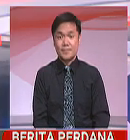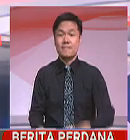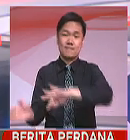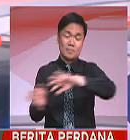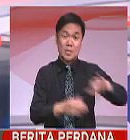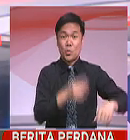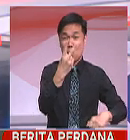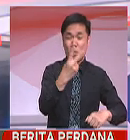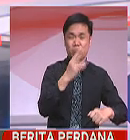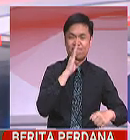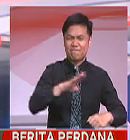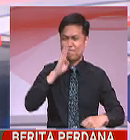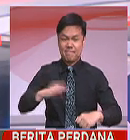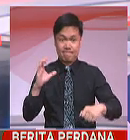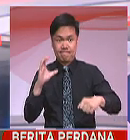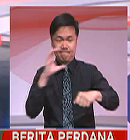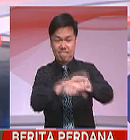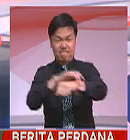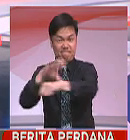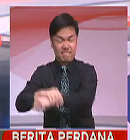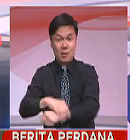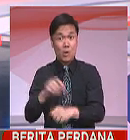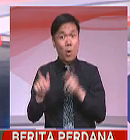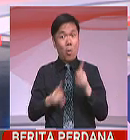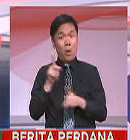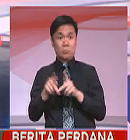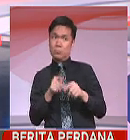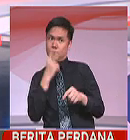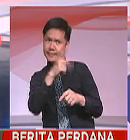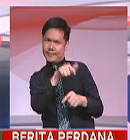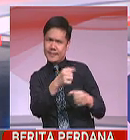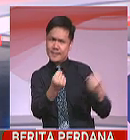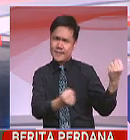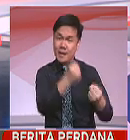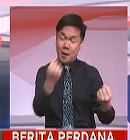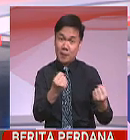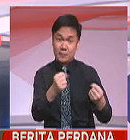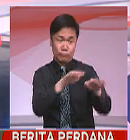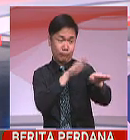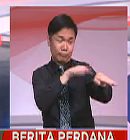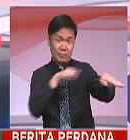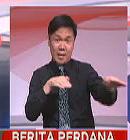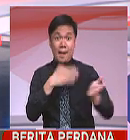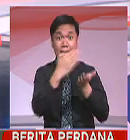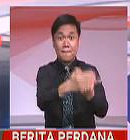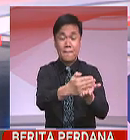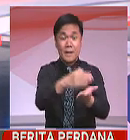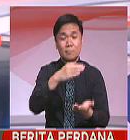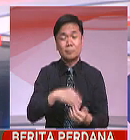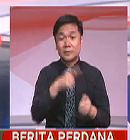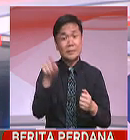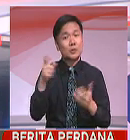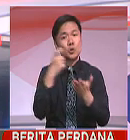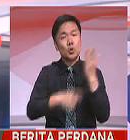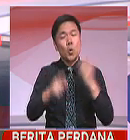Dua penjenayah ditangkap orang ramai selepas melakukan samun ke atas sebuah kereta yang sedang berbaris di sukatan jalan raya berhampiran